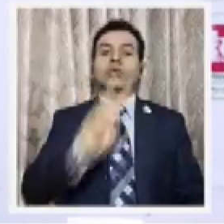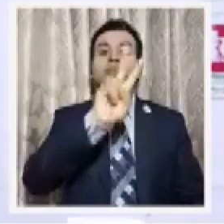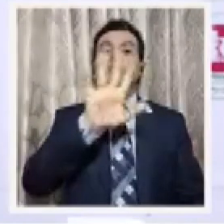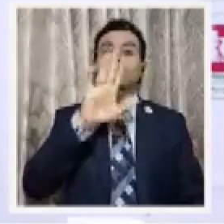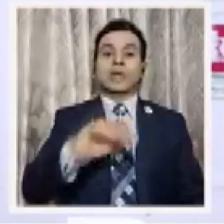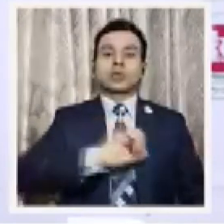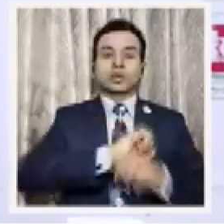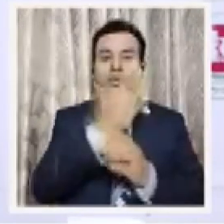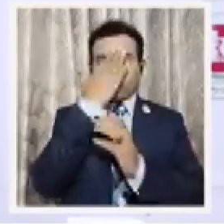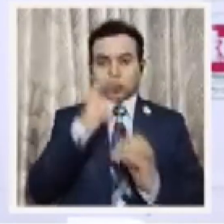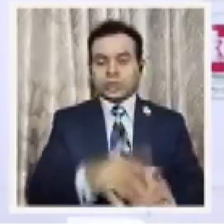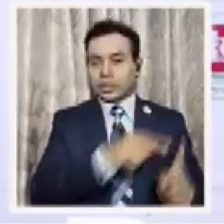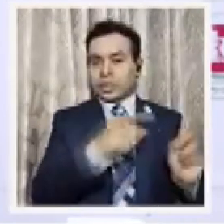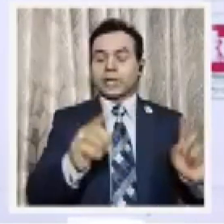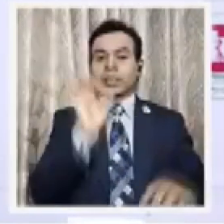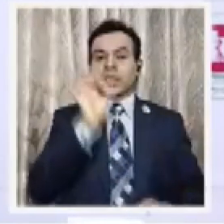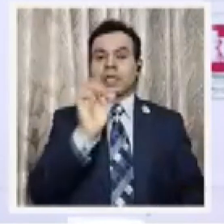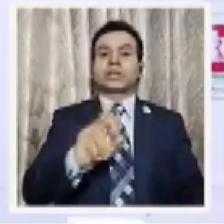এ পর্যন্ত মোট শনাক্ত হয়েছেন